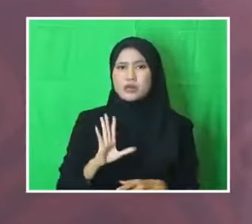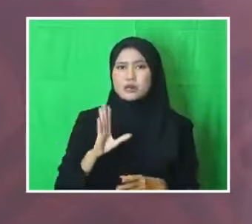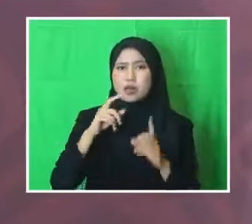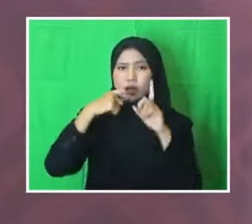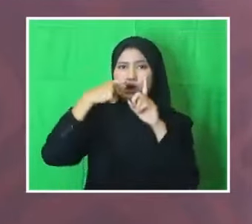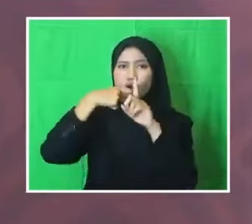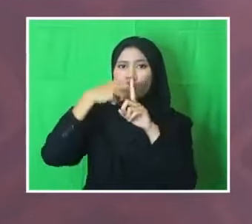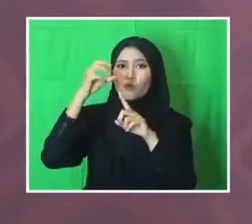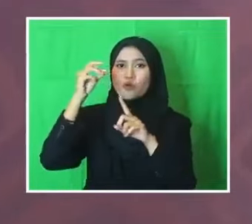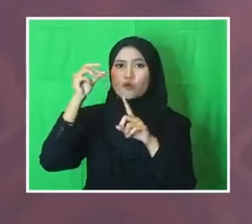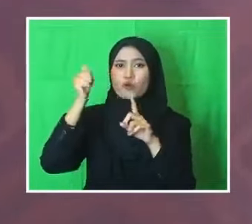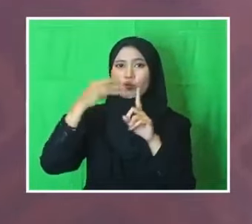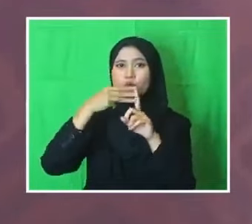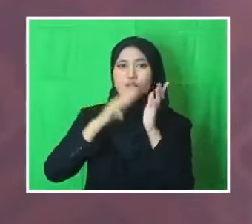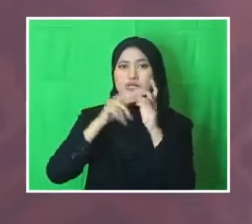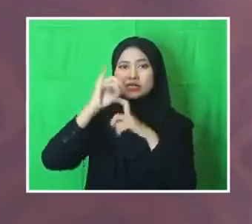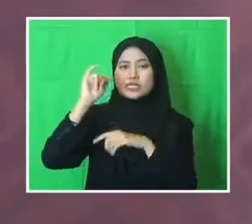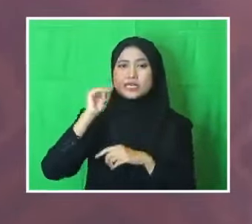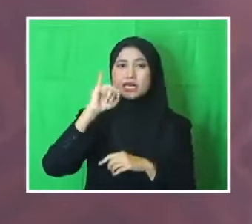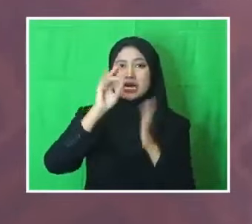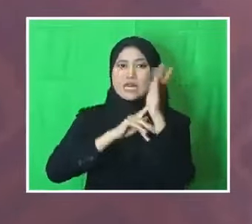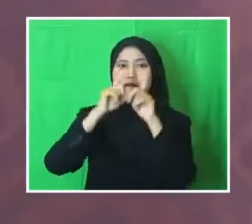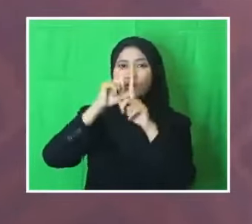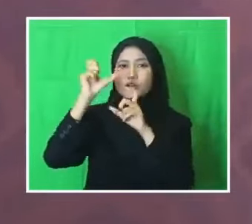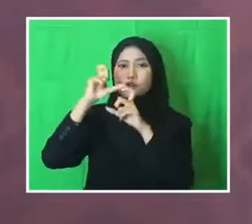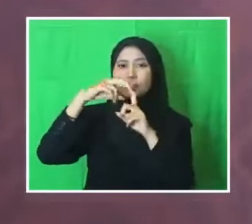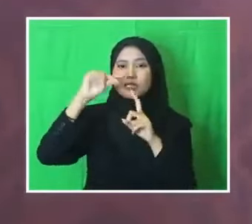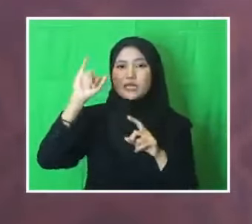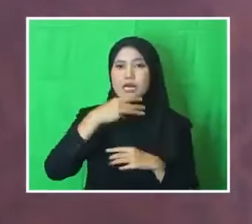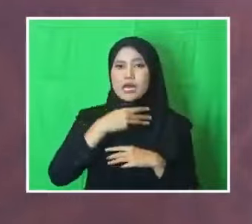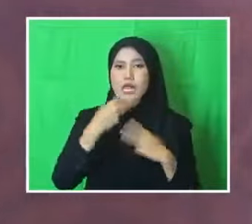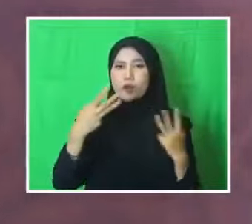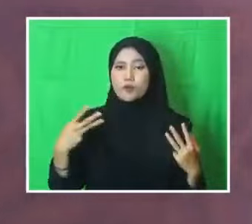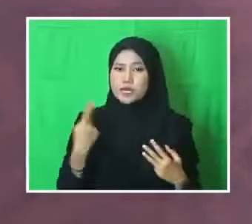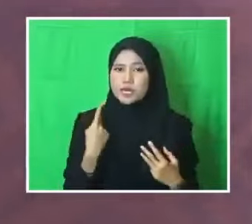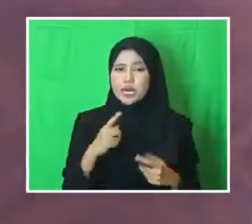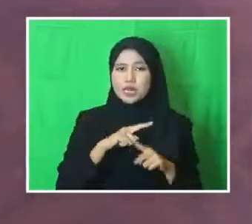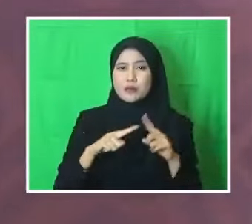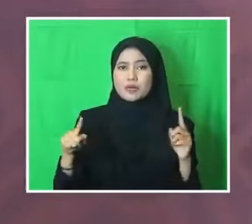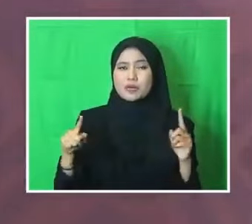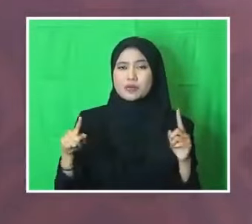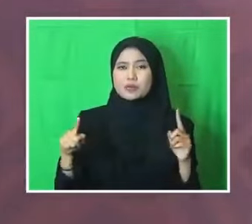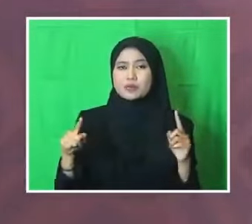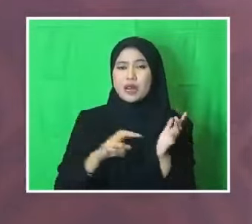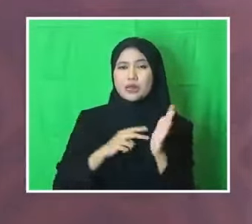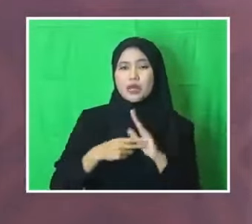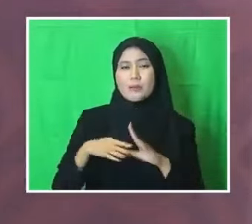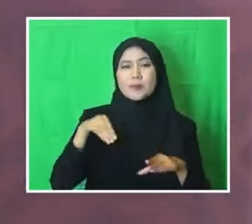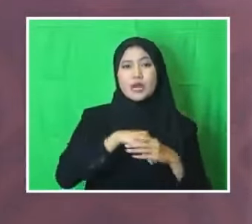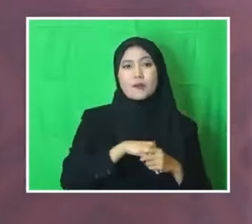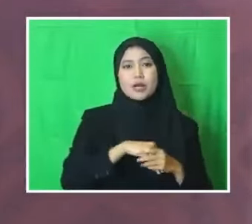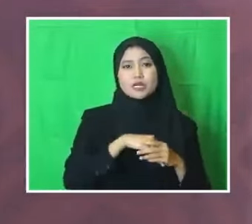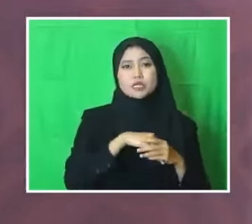proporsi sektor industri dalam ekonomi kita tapi kami lebih kepada pendalaman